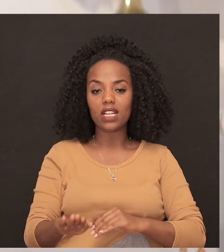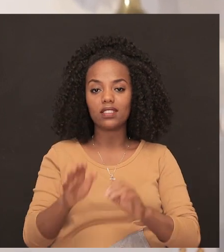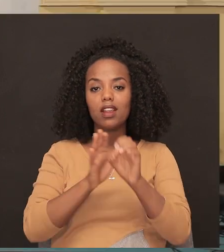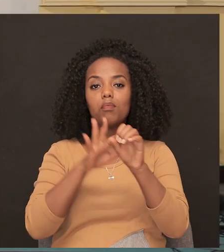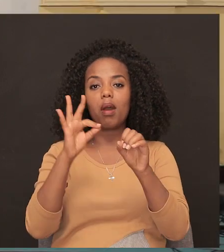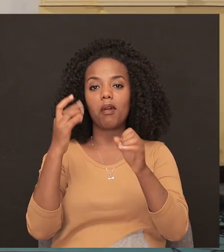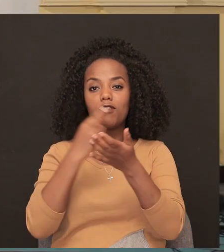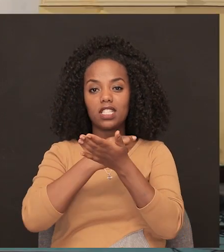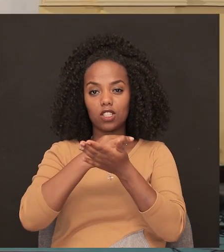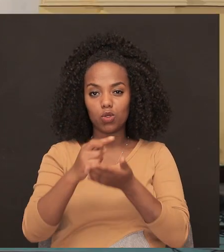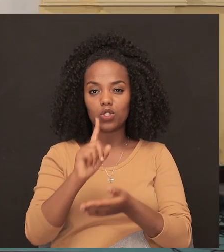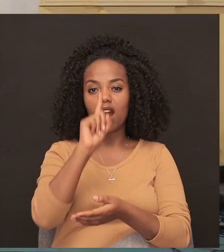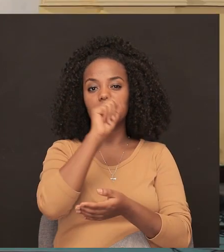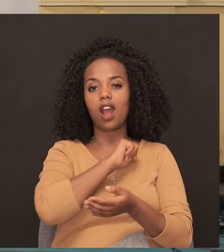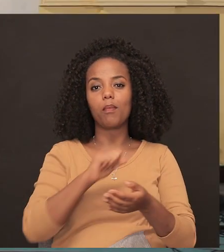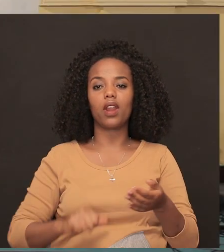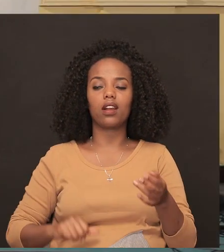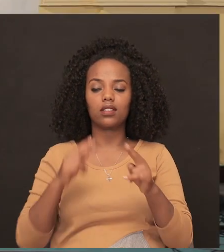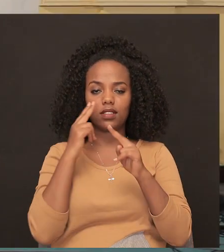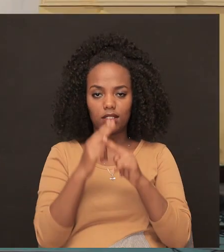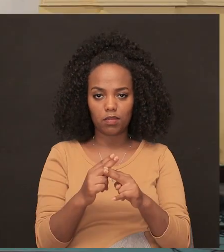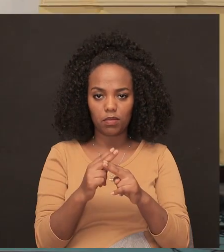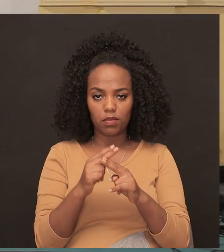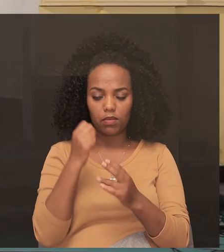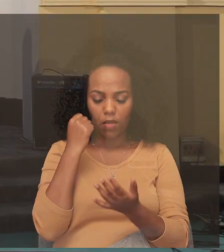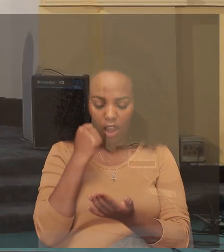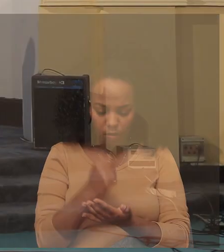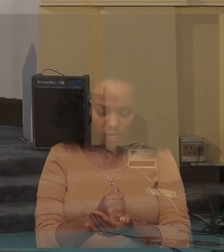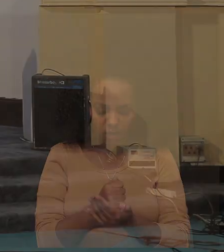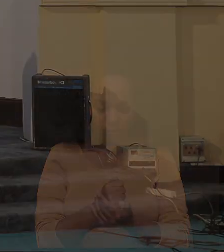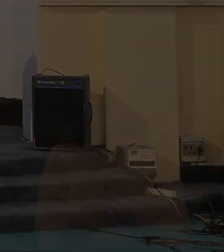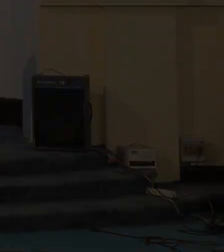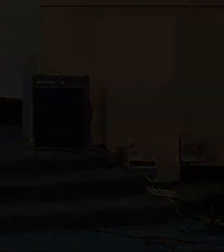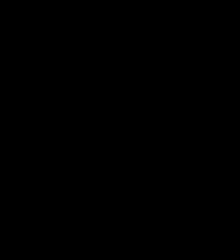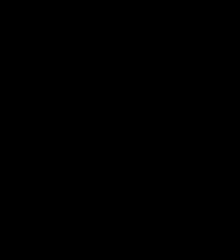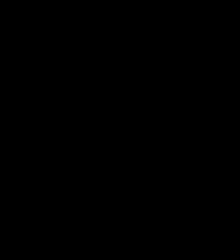በወልድ በመንፈስ ቅዱስ አንድ አምላክ ስም አሜን